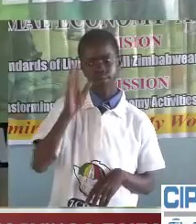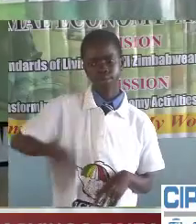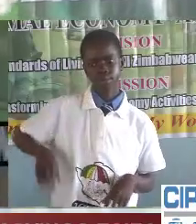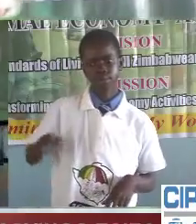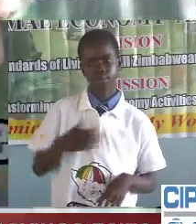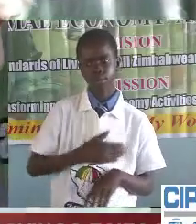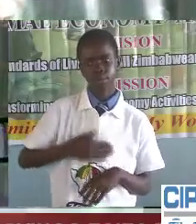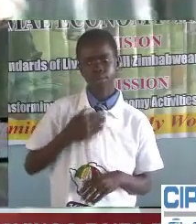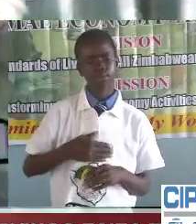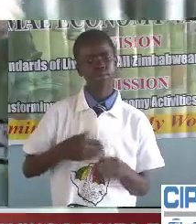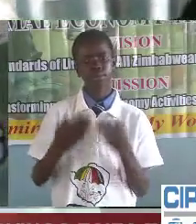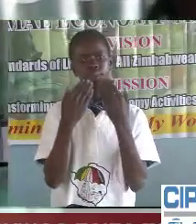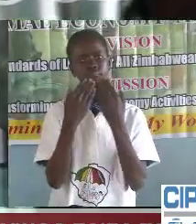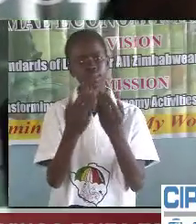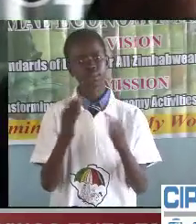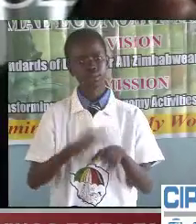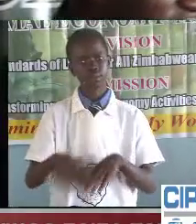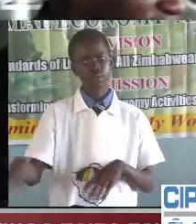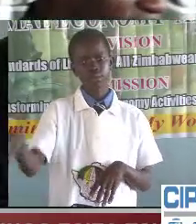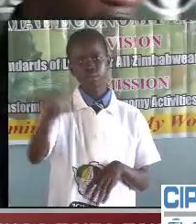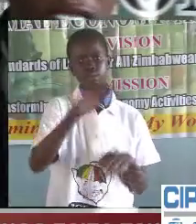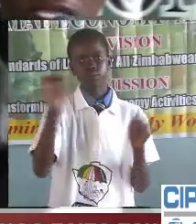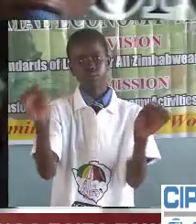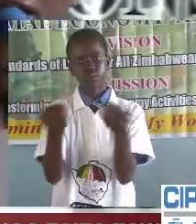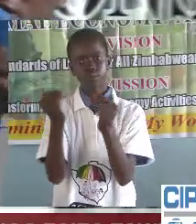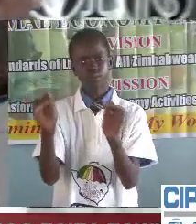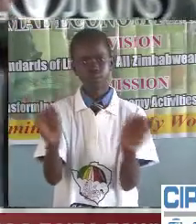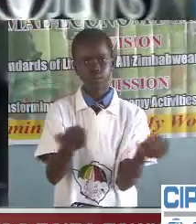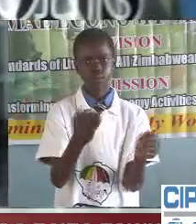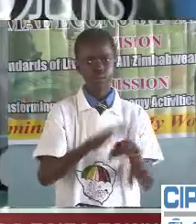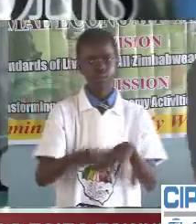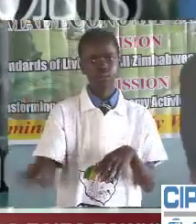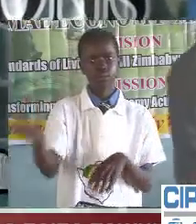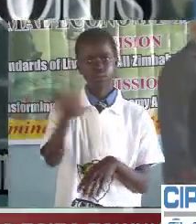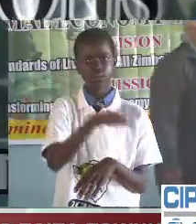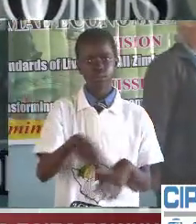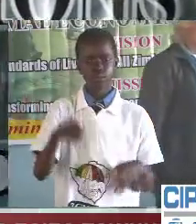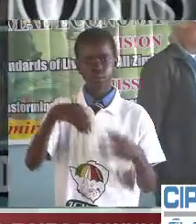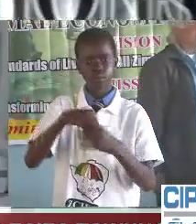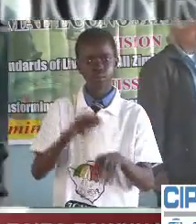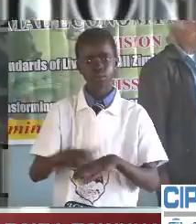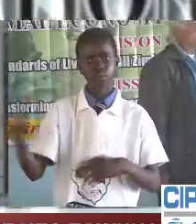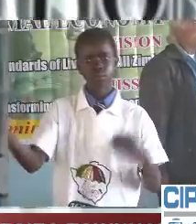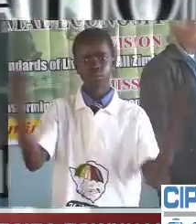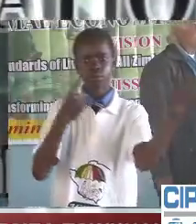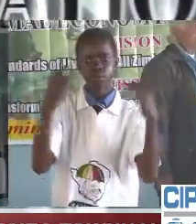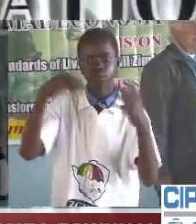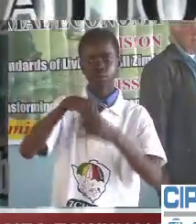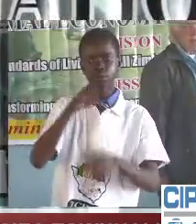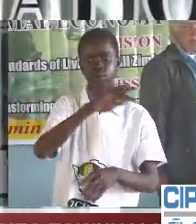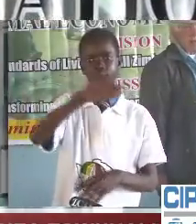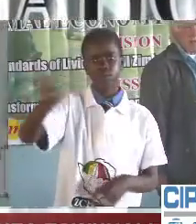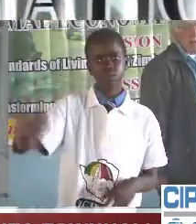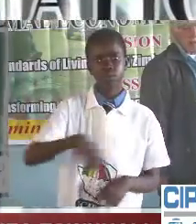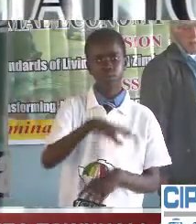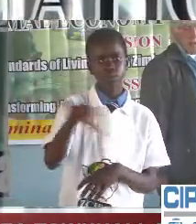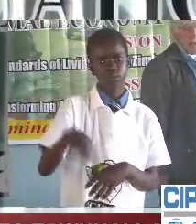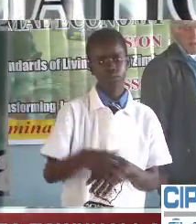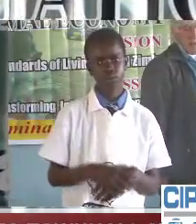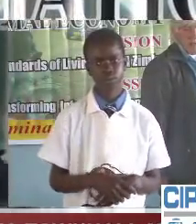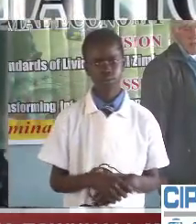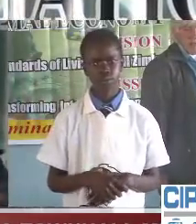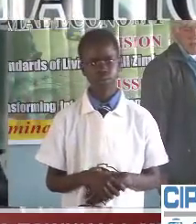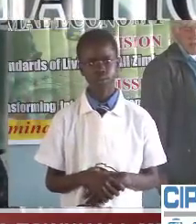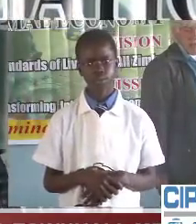ndoda kukwazisa nekugamuchira vanhu vari pano vachakontesta musarudzo